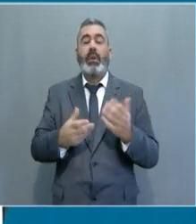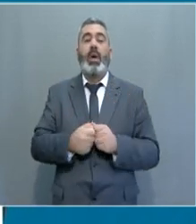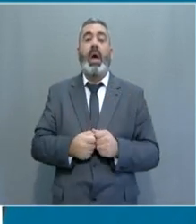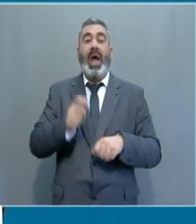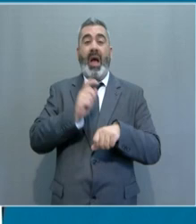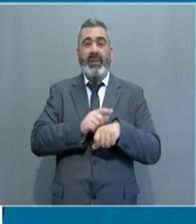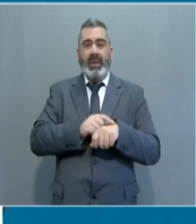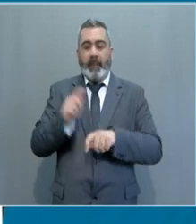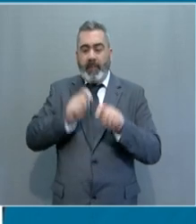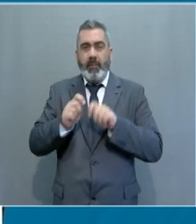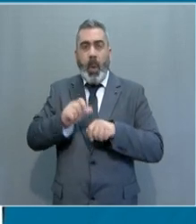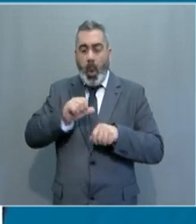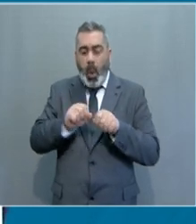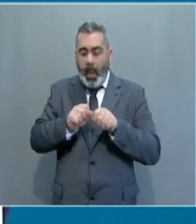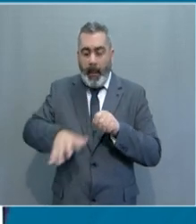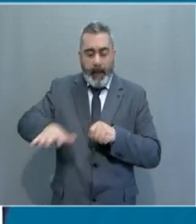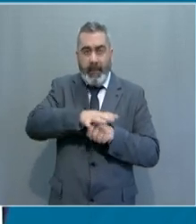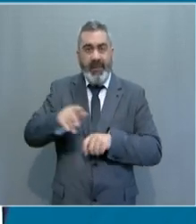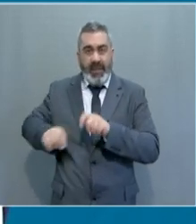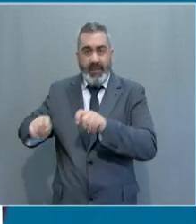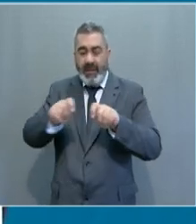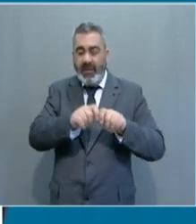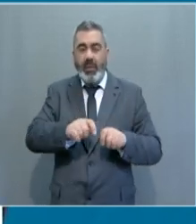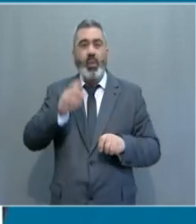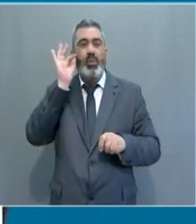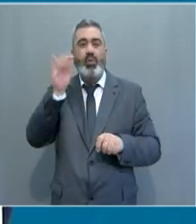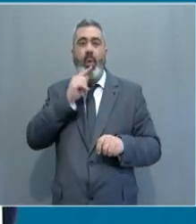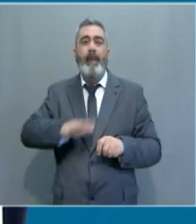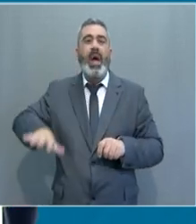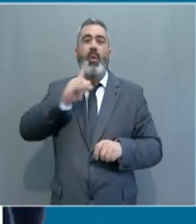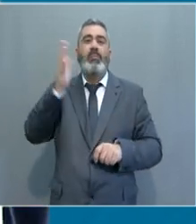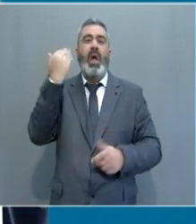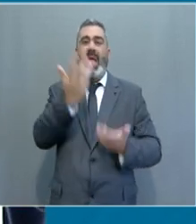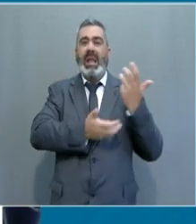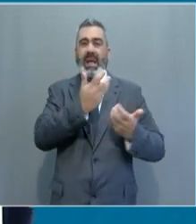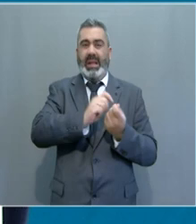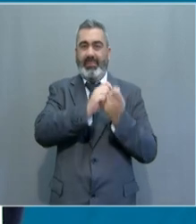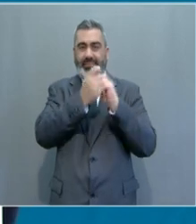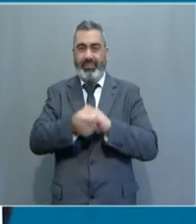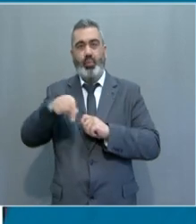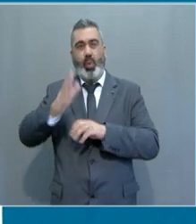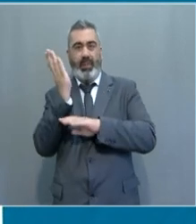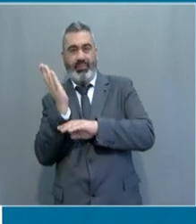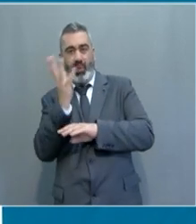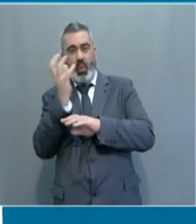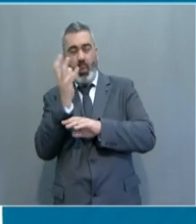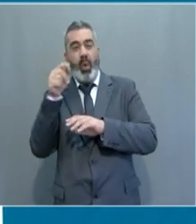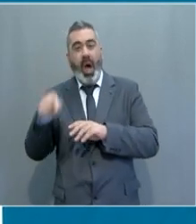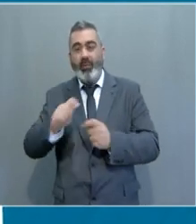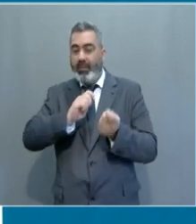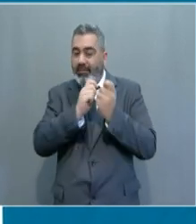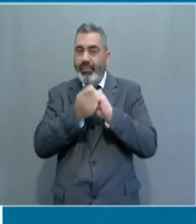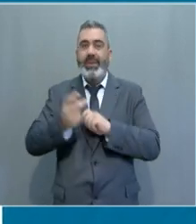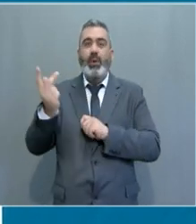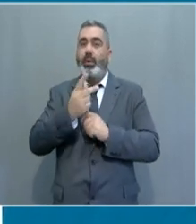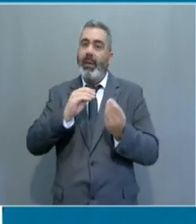μικρής κλίμακας με δράση για τον οικονομικό μετασχηματισμό των λιγνητικών περιοχών. Αναμφίβολα, η αλλαγή του παραγωγικού